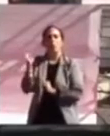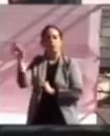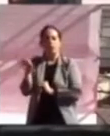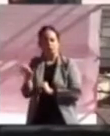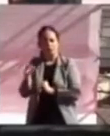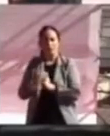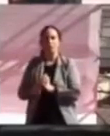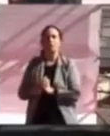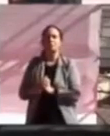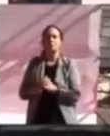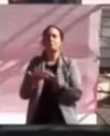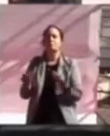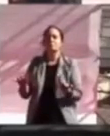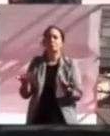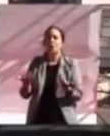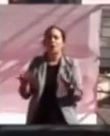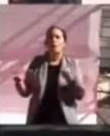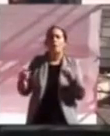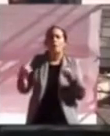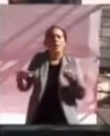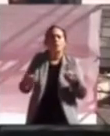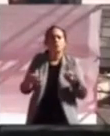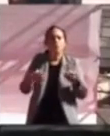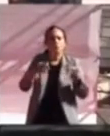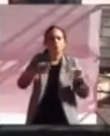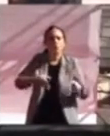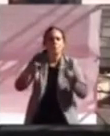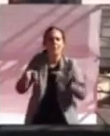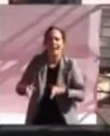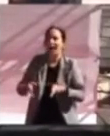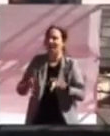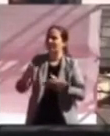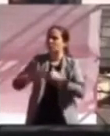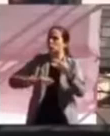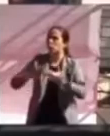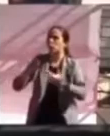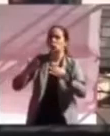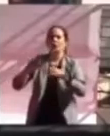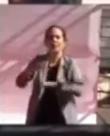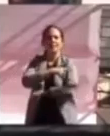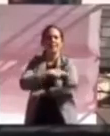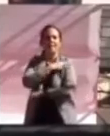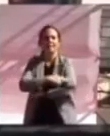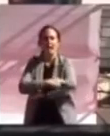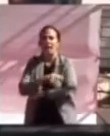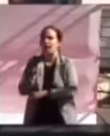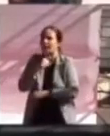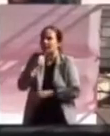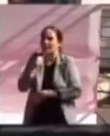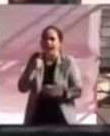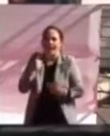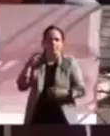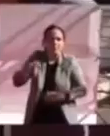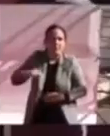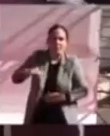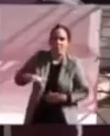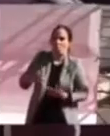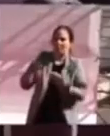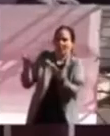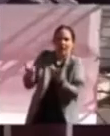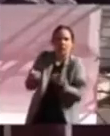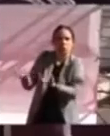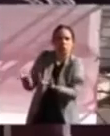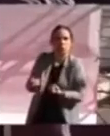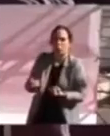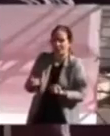ospedali le strutture sanitarie avevano per forza bisogno di prendere persone altrimenti non reggevano più